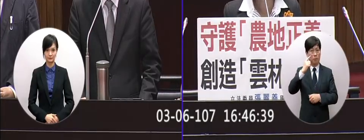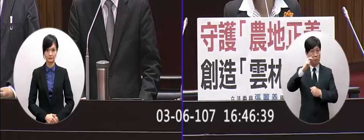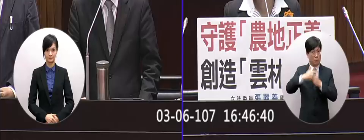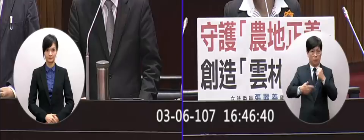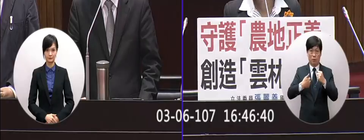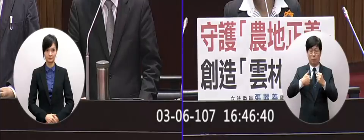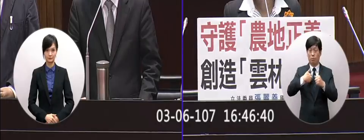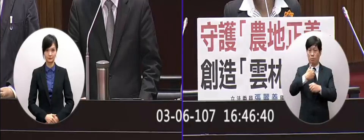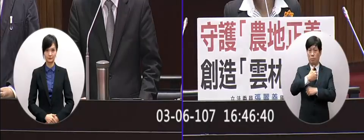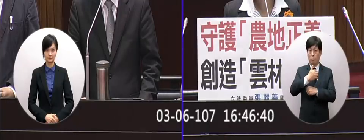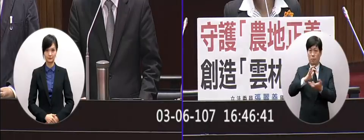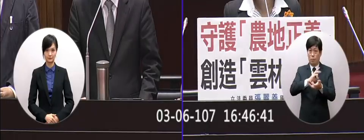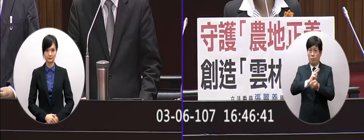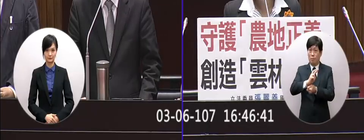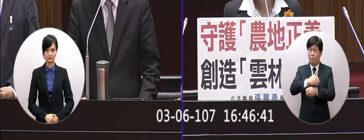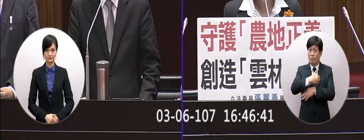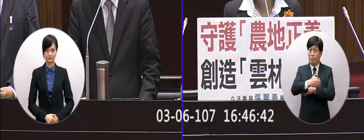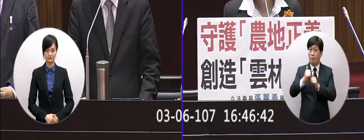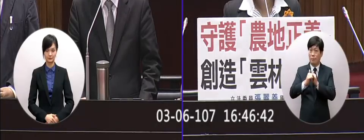林县民，